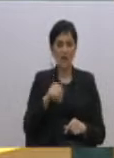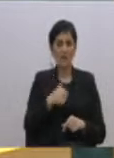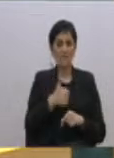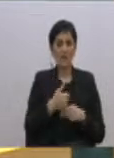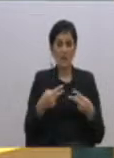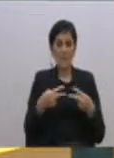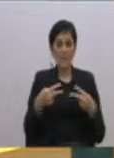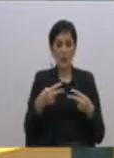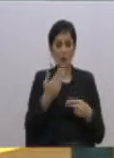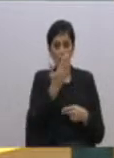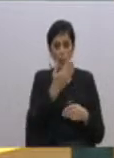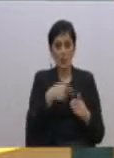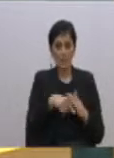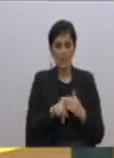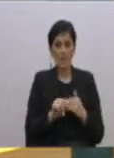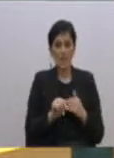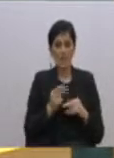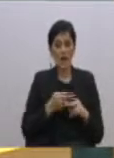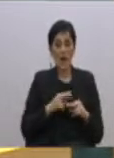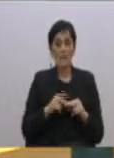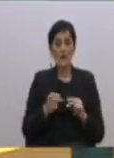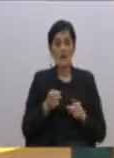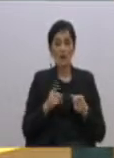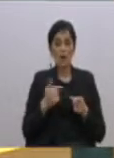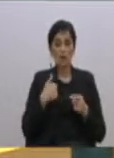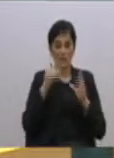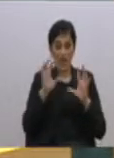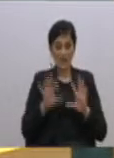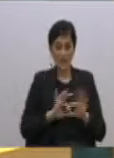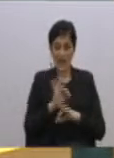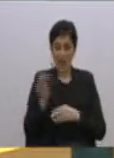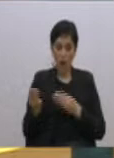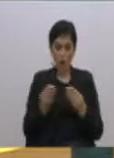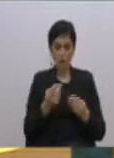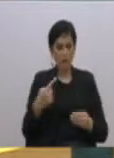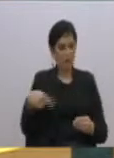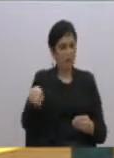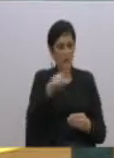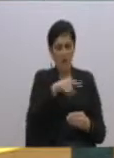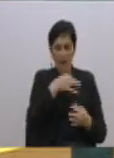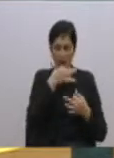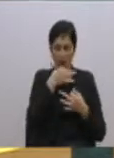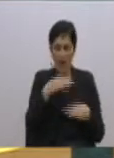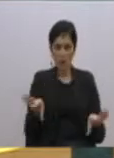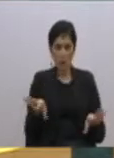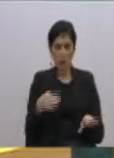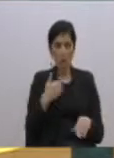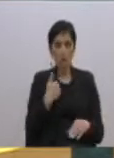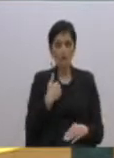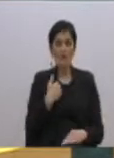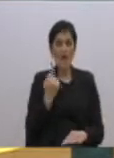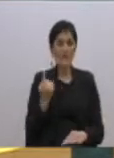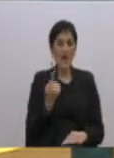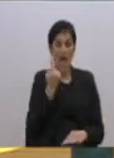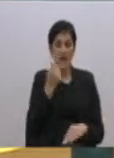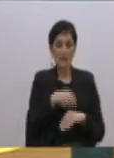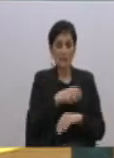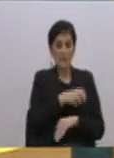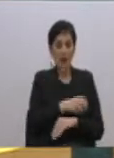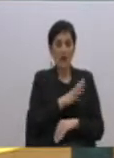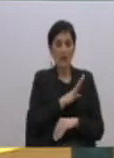smier. Am realuba și ce se mugă, ca un proiect, rumeni țara, vi s-ar mățons. Dar ce nu ca uite, irta derti partii, iar rumeni, vas, cu